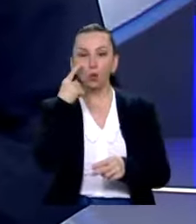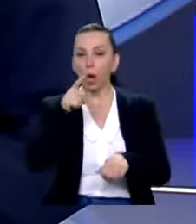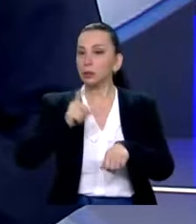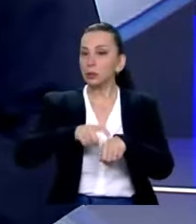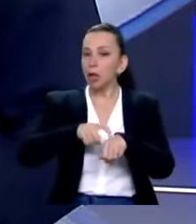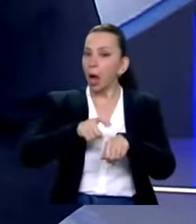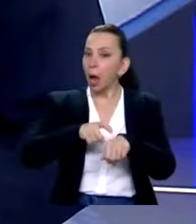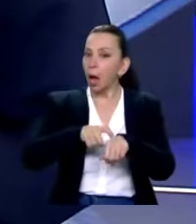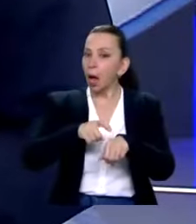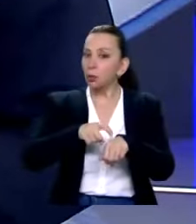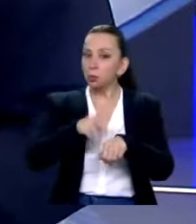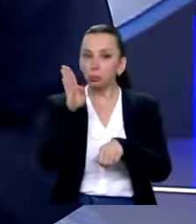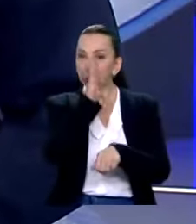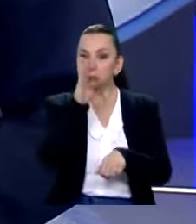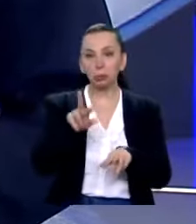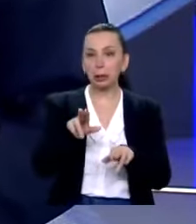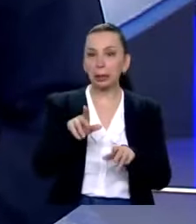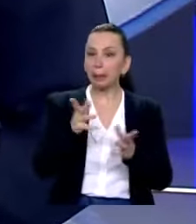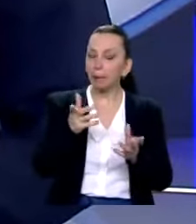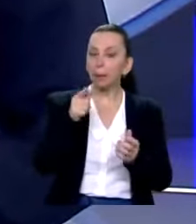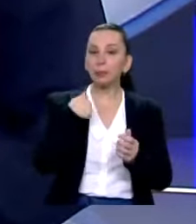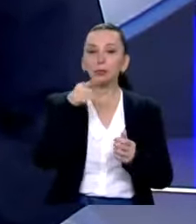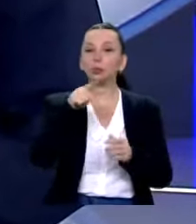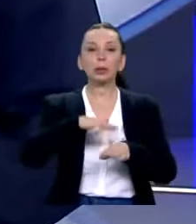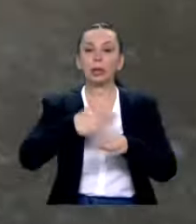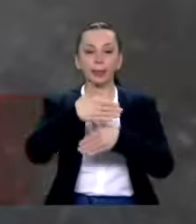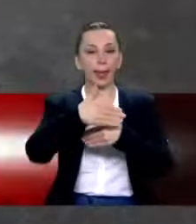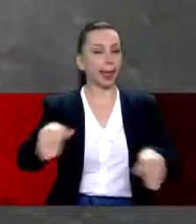casusa dönüşmesini nasıl engelleyebiliriz? İşte yanıtlar.